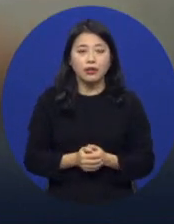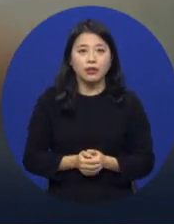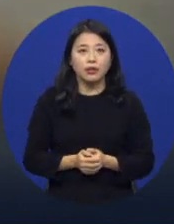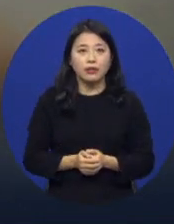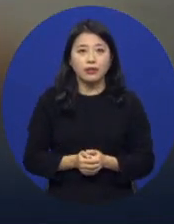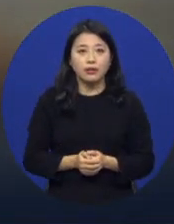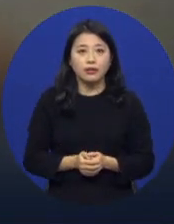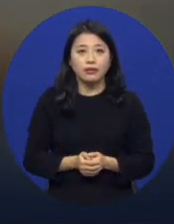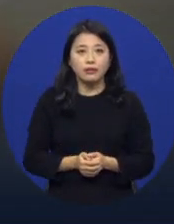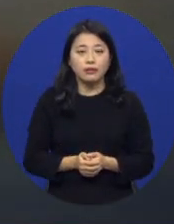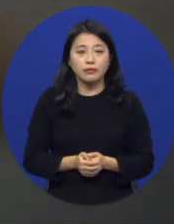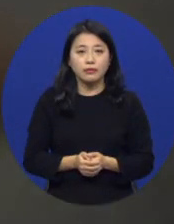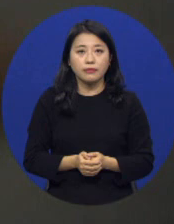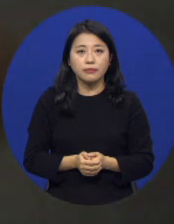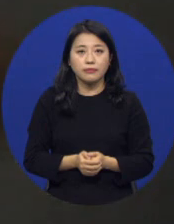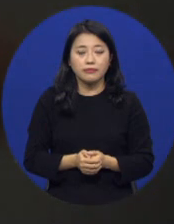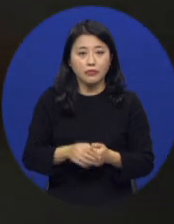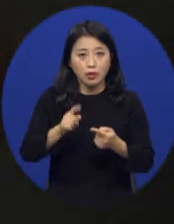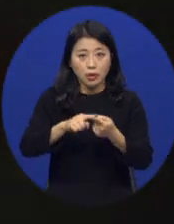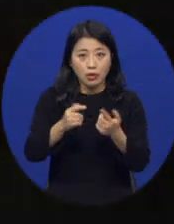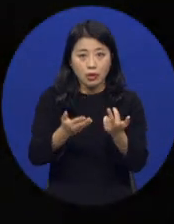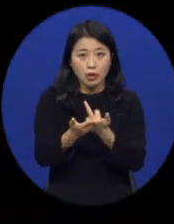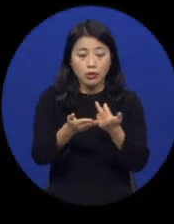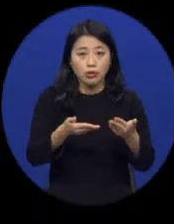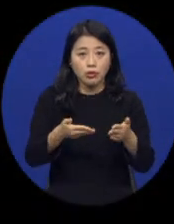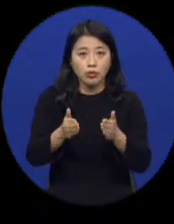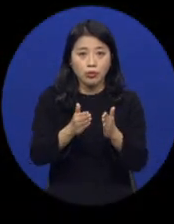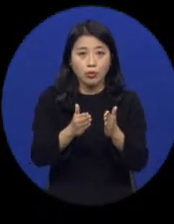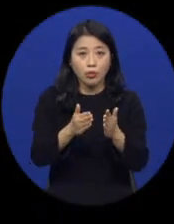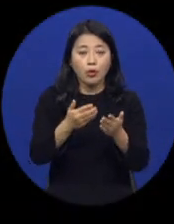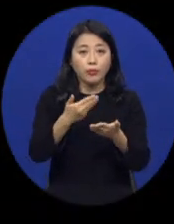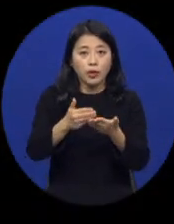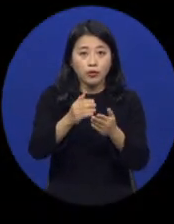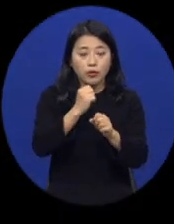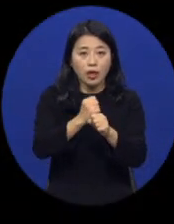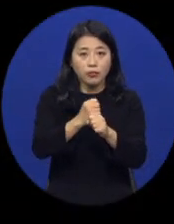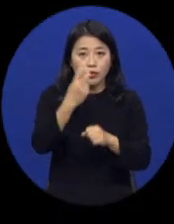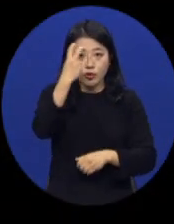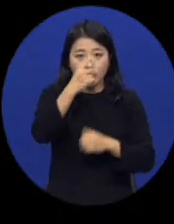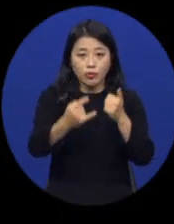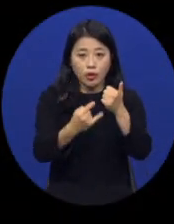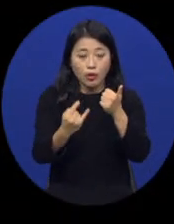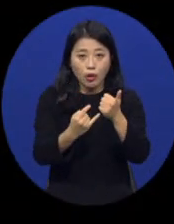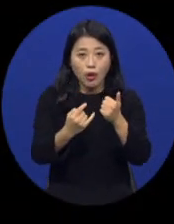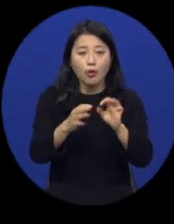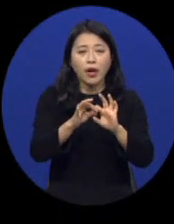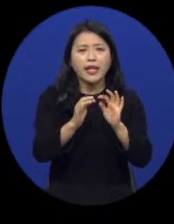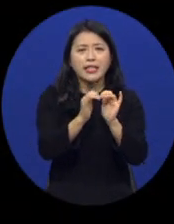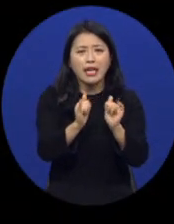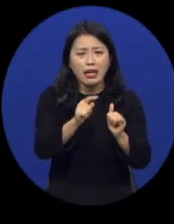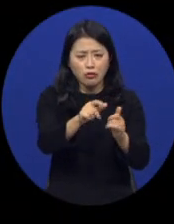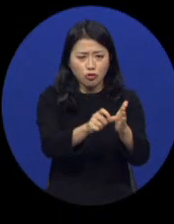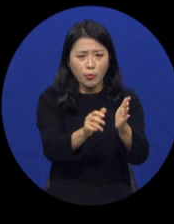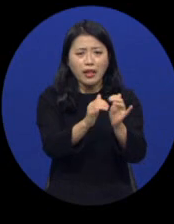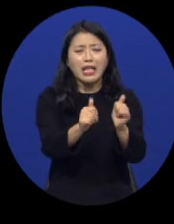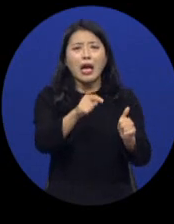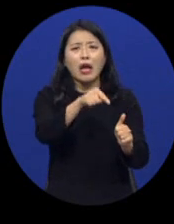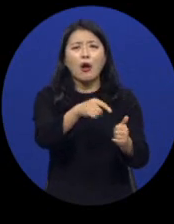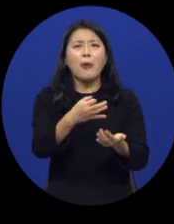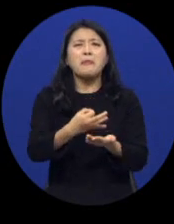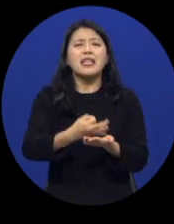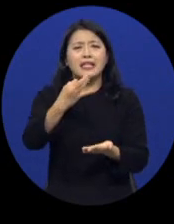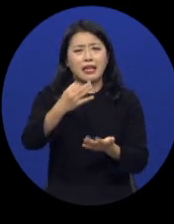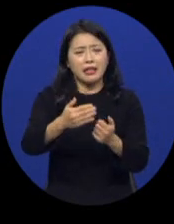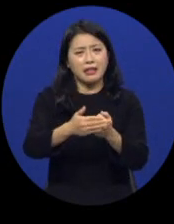그쪽에 이에 대해 제주도 미술작품 심의 관계자는 유명화가의 작품은 비싼 가격 때문에